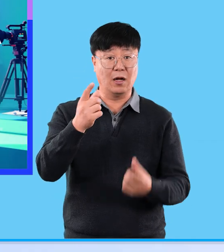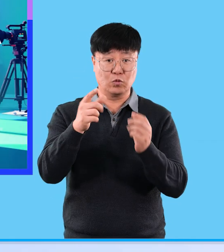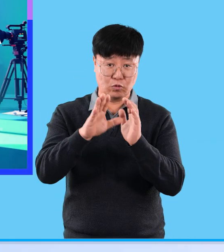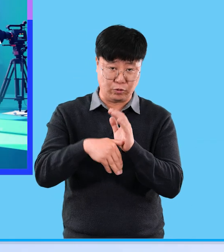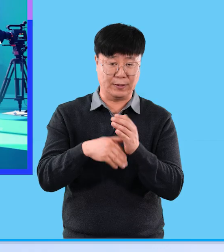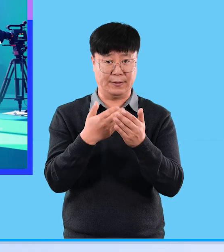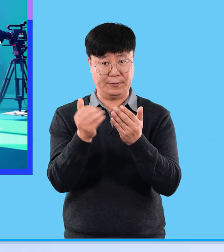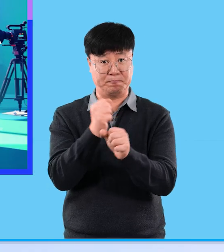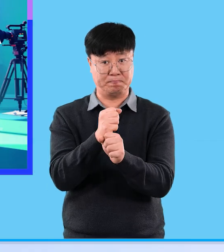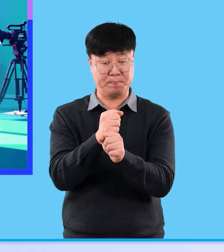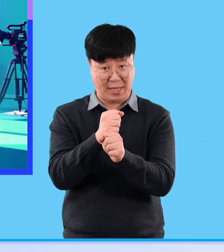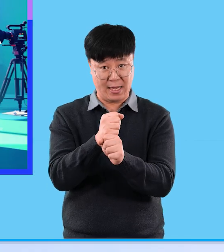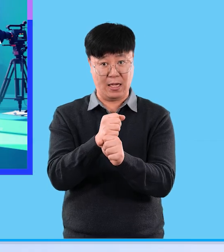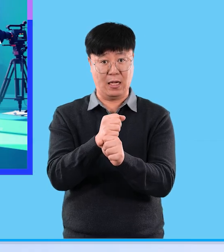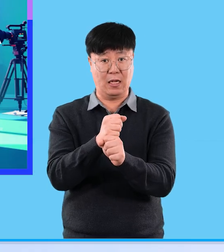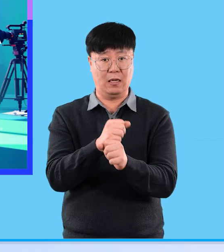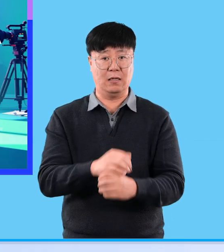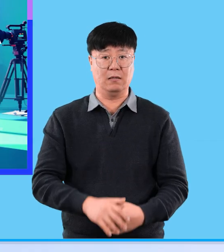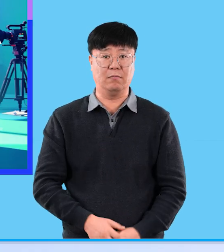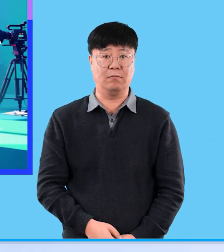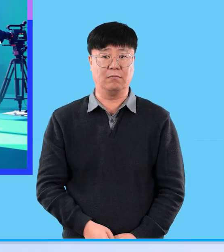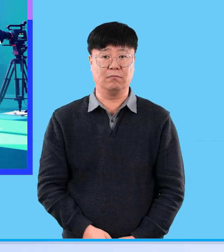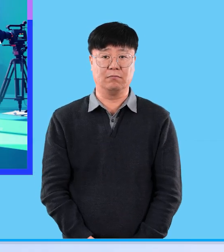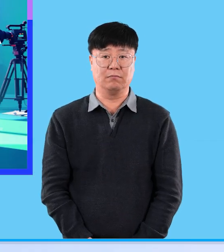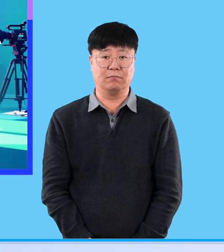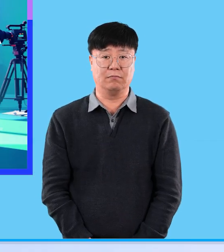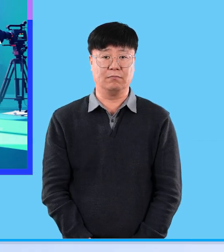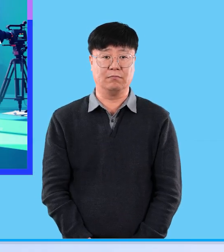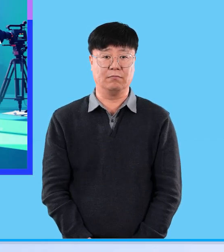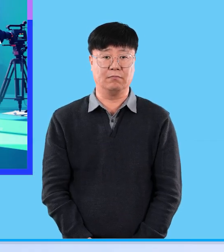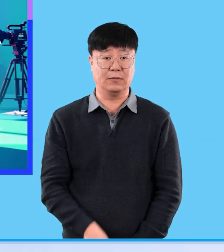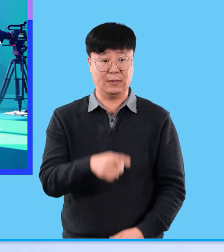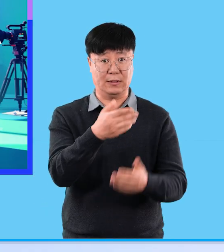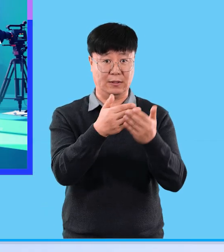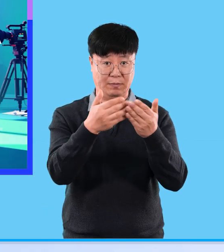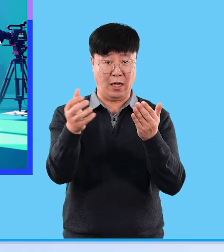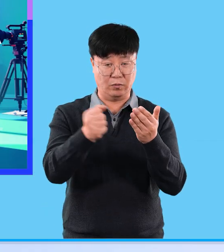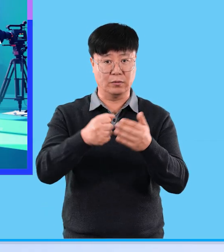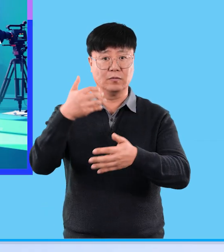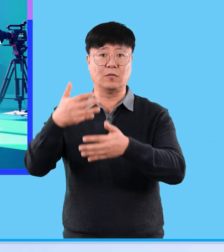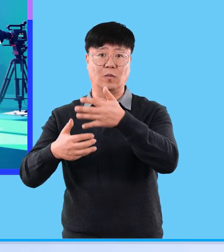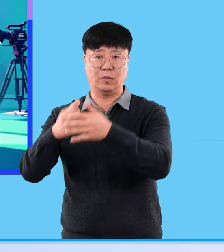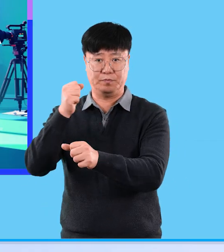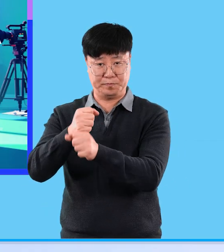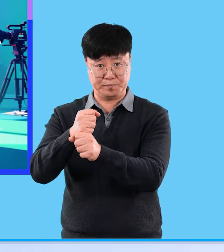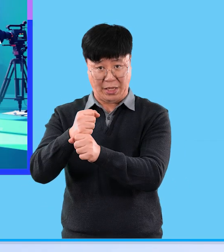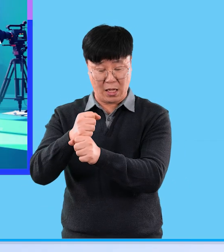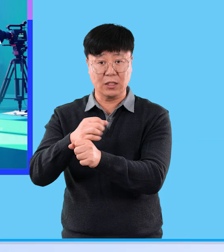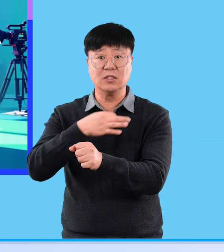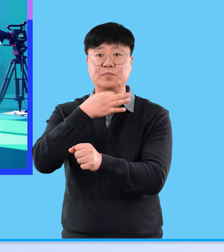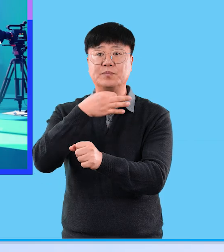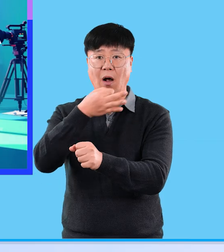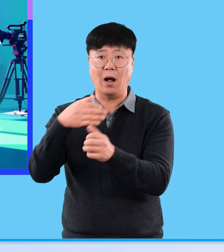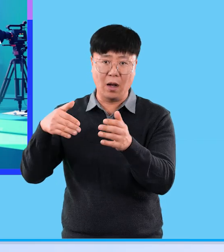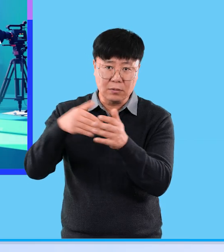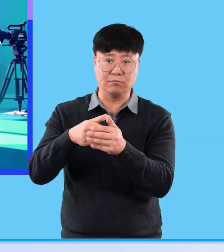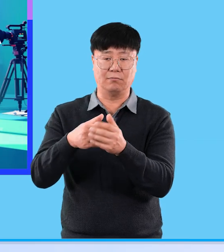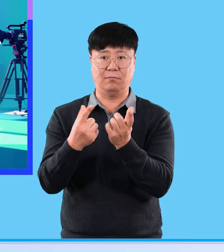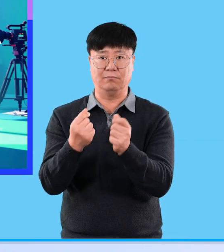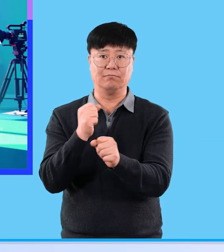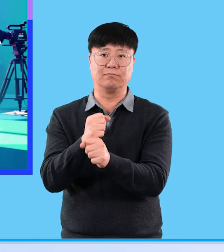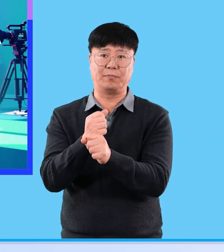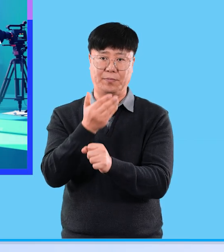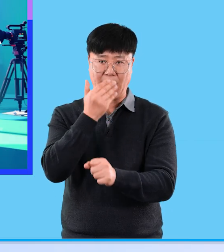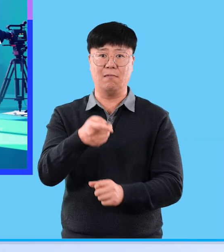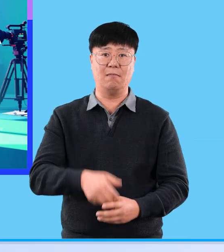경우에는 이미지를 만들어 놓은 상태에서 그 이미지를 가지고 영상을 만들면 음성까지 같이